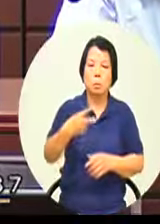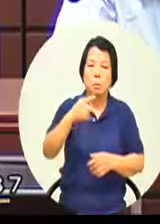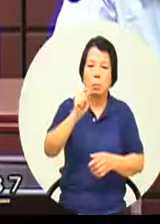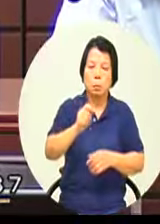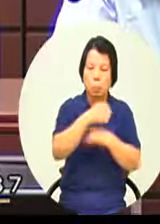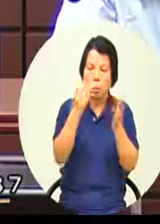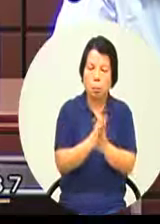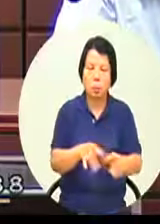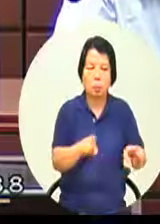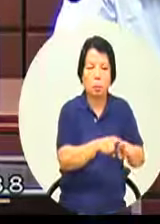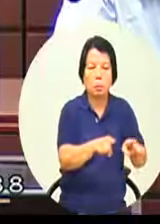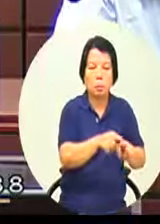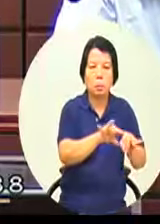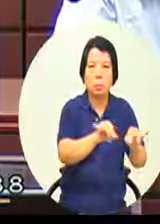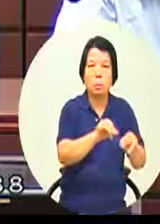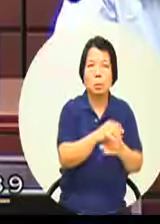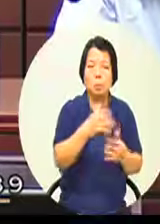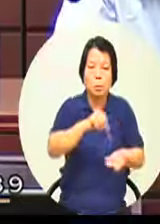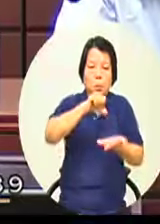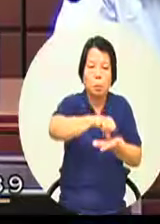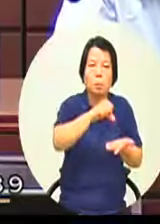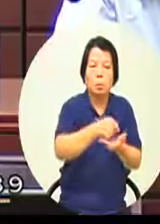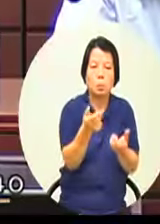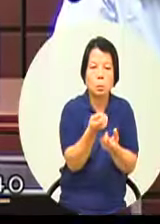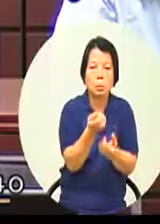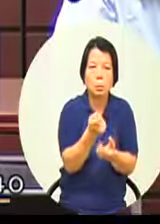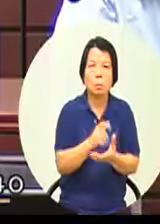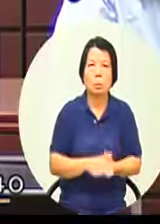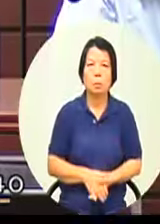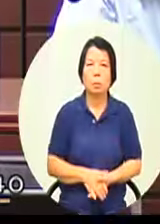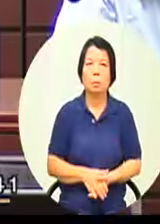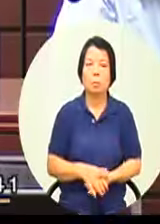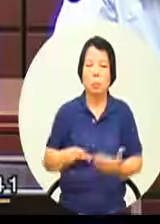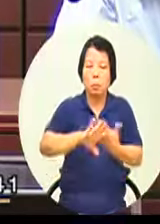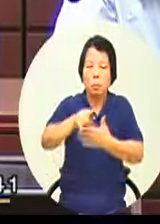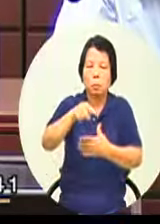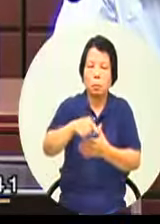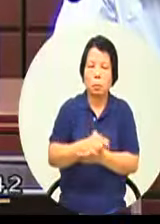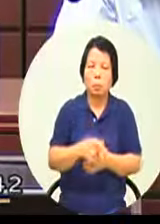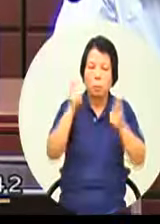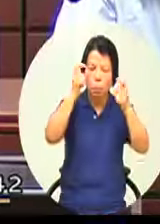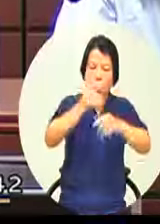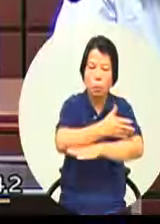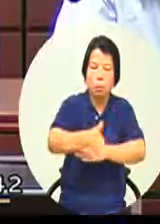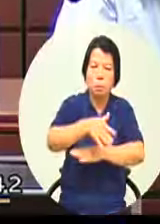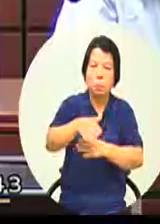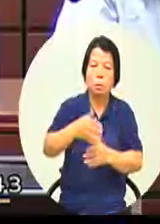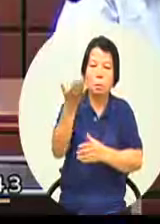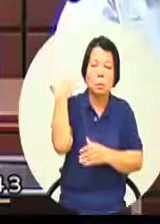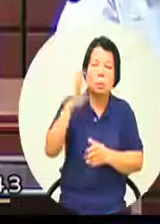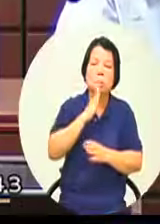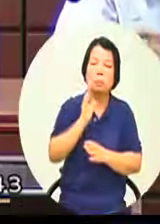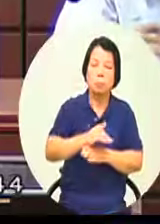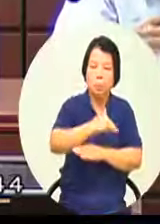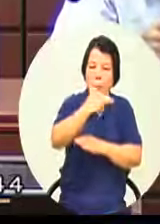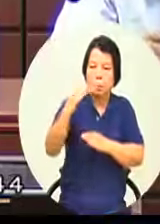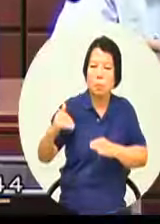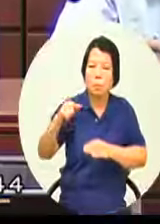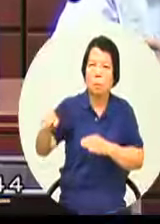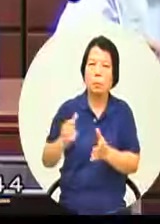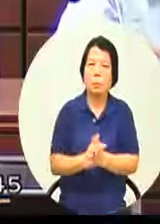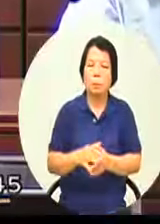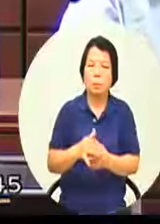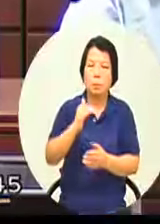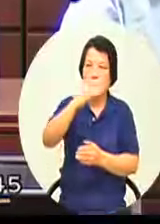地。平地内面种菜的面积是真少的，其他按高雄县是以前拢是丘陵地、甲高